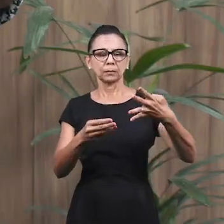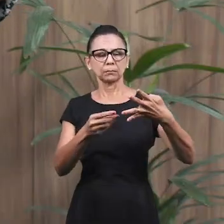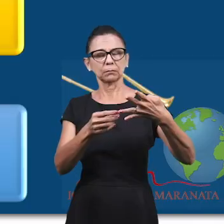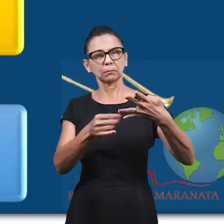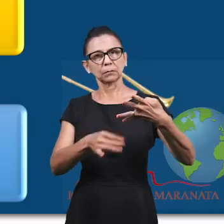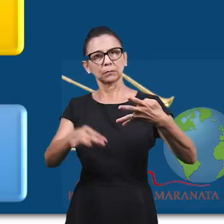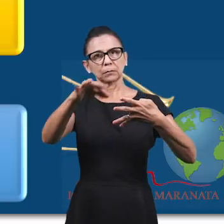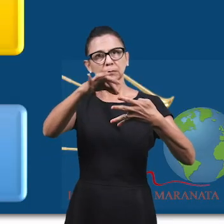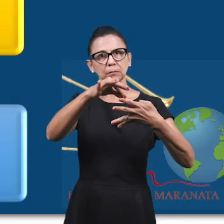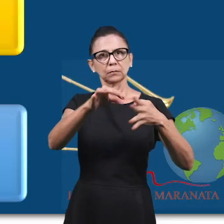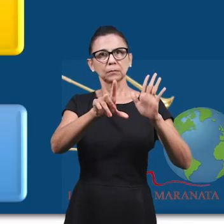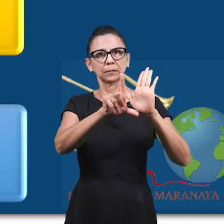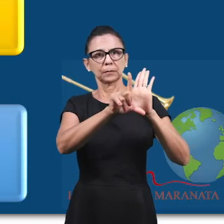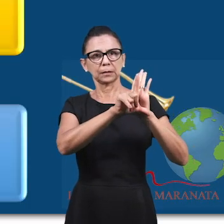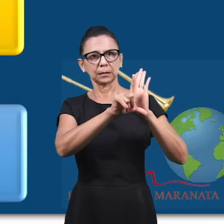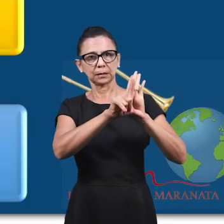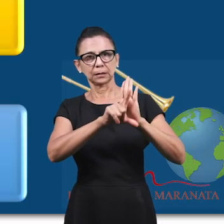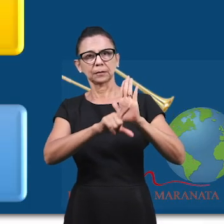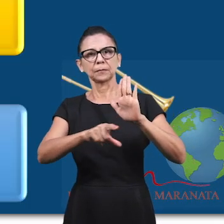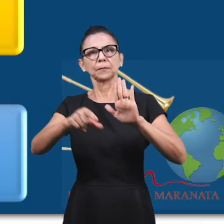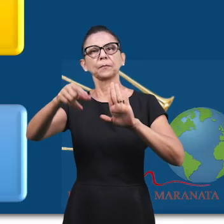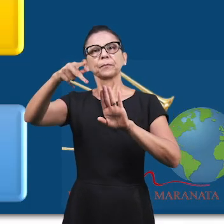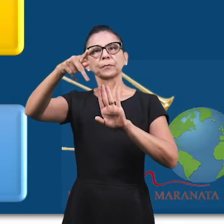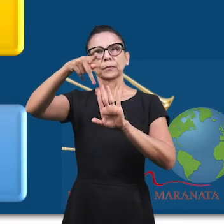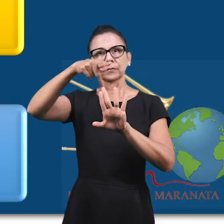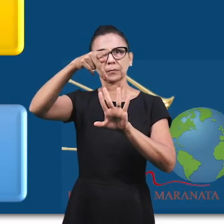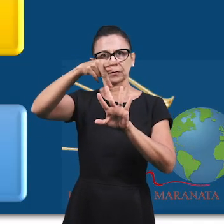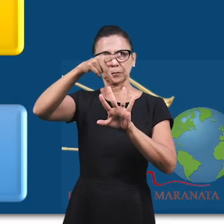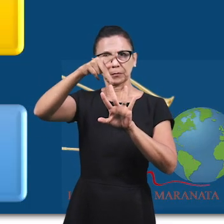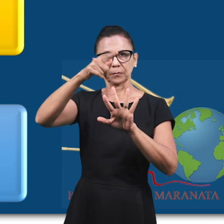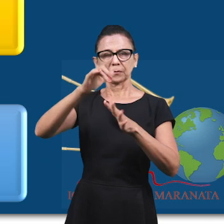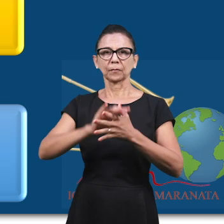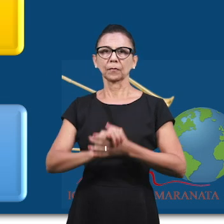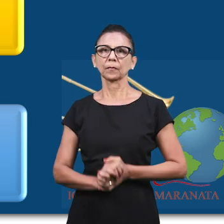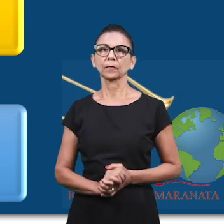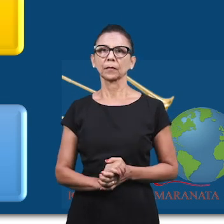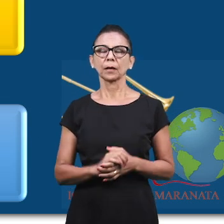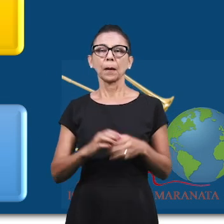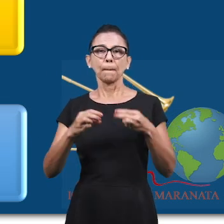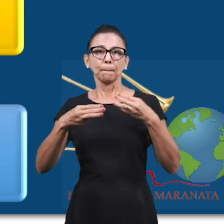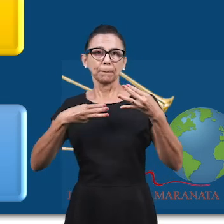за что же отвечает наше правительство? Правительство, оно